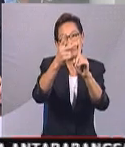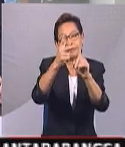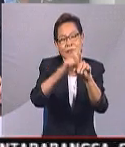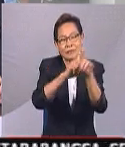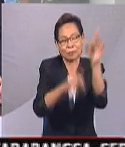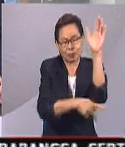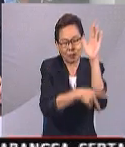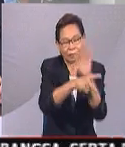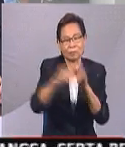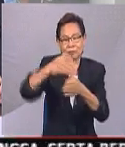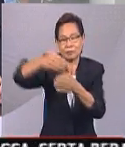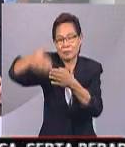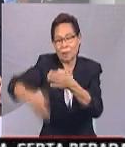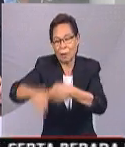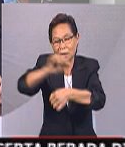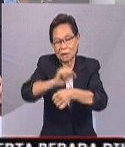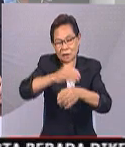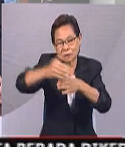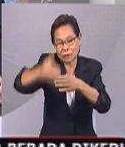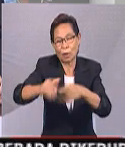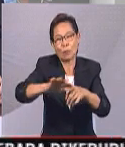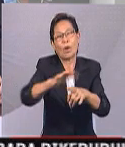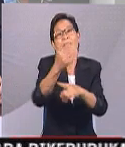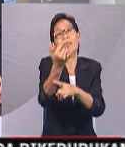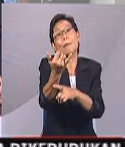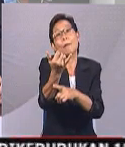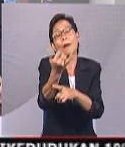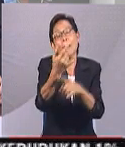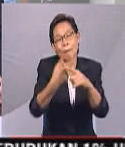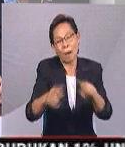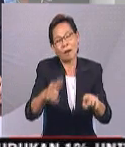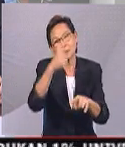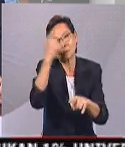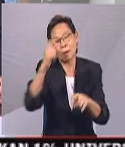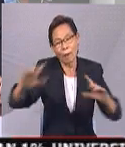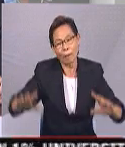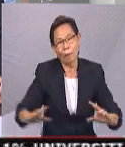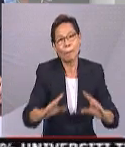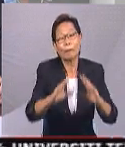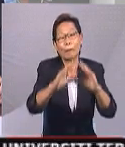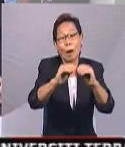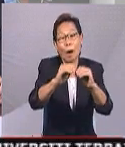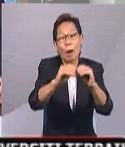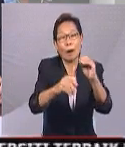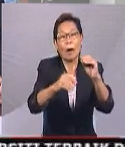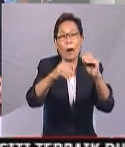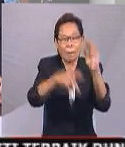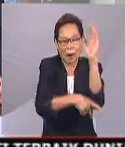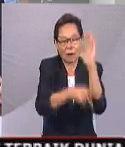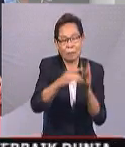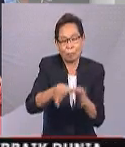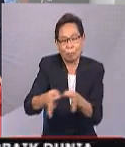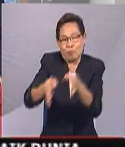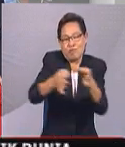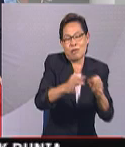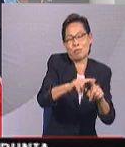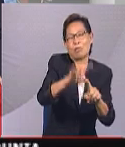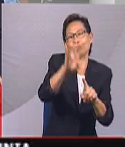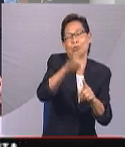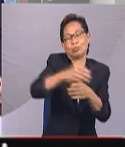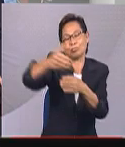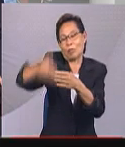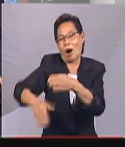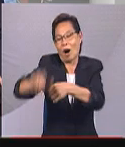ini. Beliau akan menamatkan tugas pada bulan Jun ini, namun berikutan sidang parlimen telah ditangguhkan ke Julai, beliau